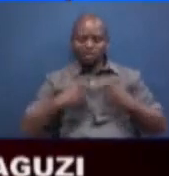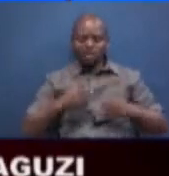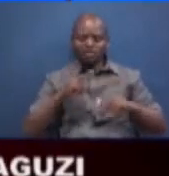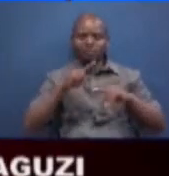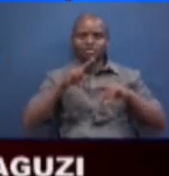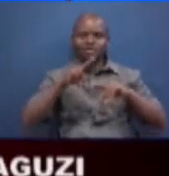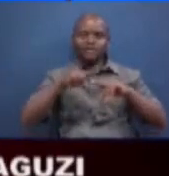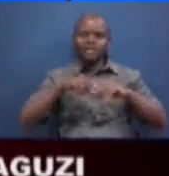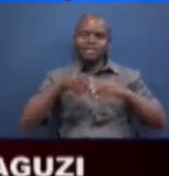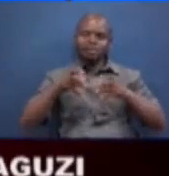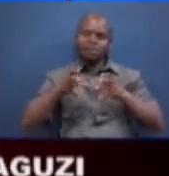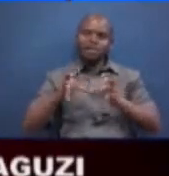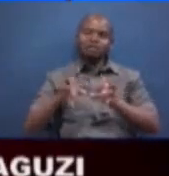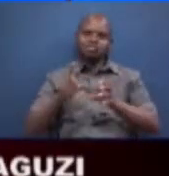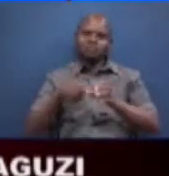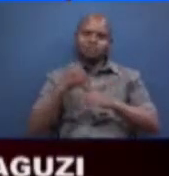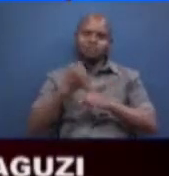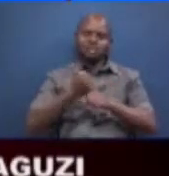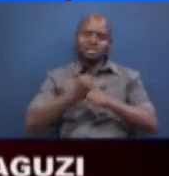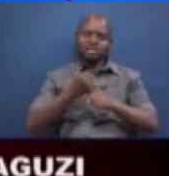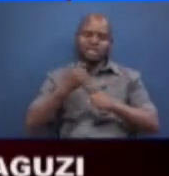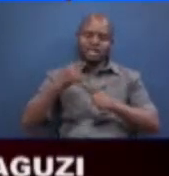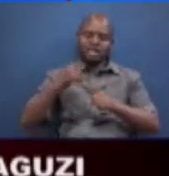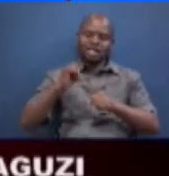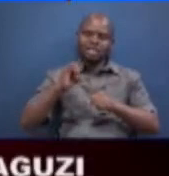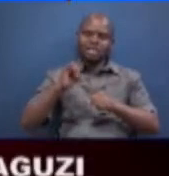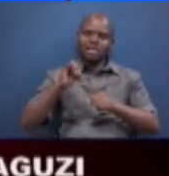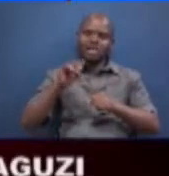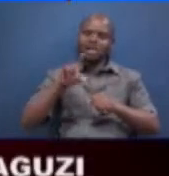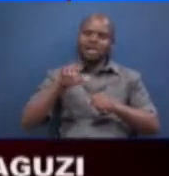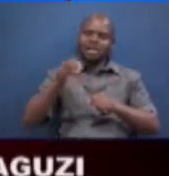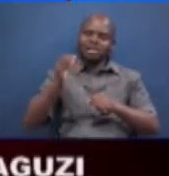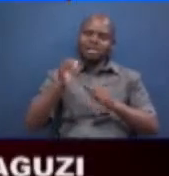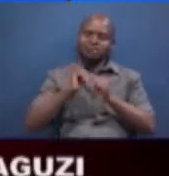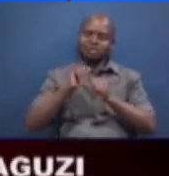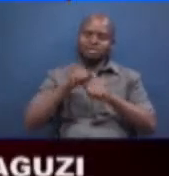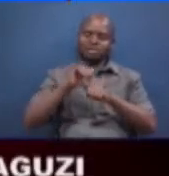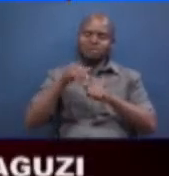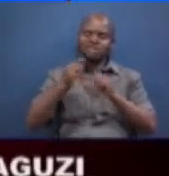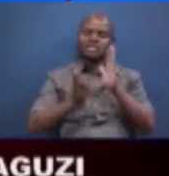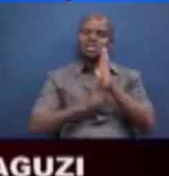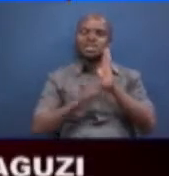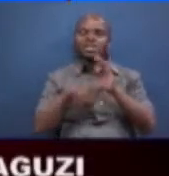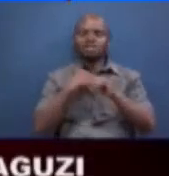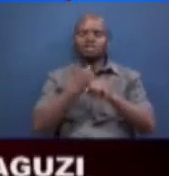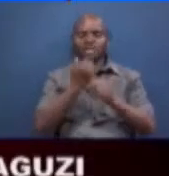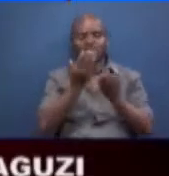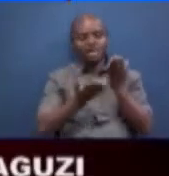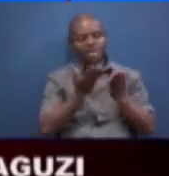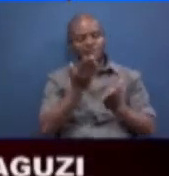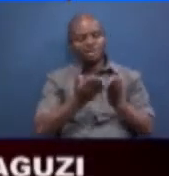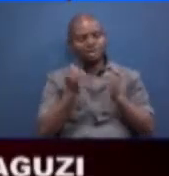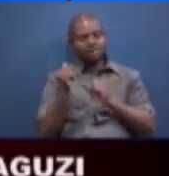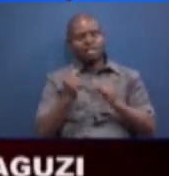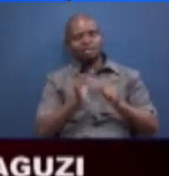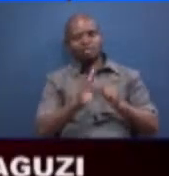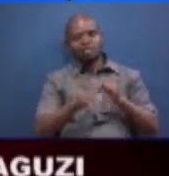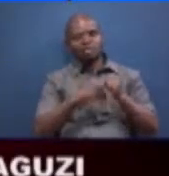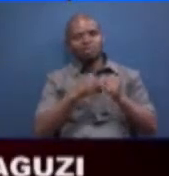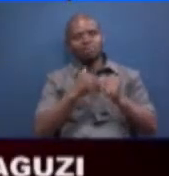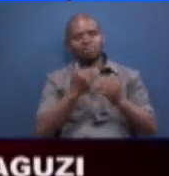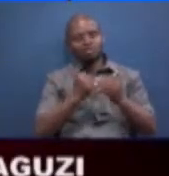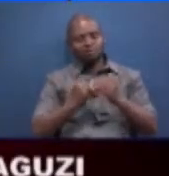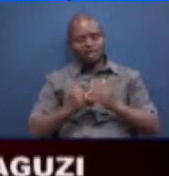viti maalum katika wilaya hiyo juu ya utekelezaji wa ilani ya CCM katika kipindi cha miezi 6 ili kufanya tathmini ya utendaji wao wa